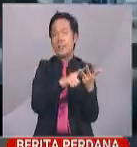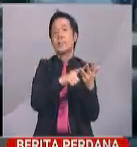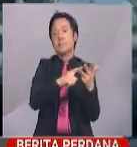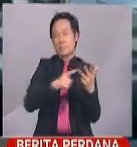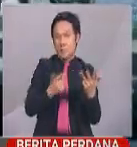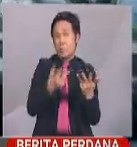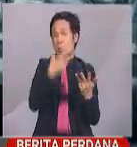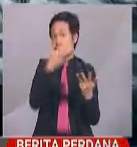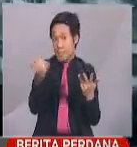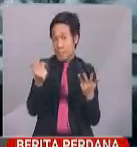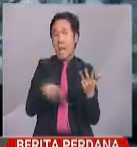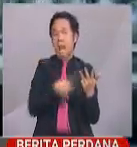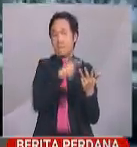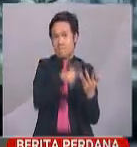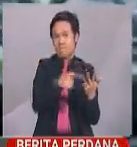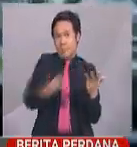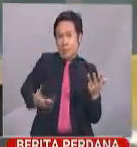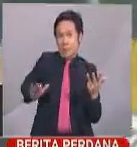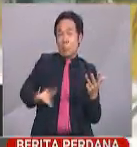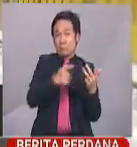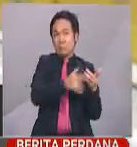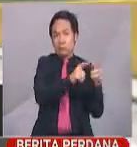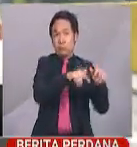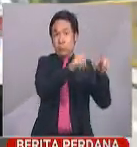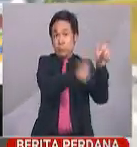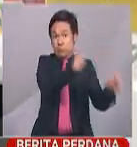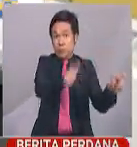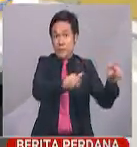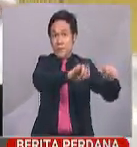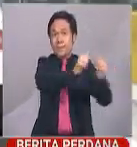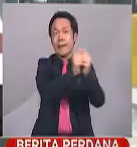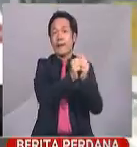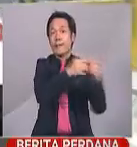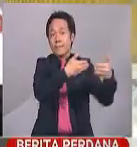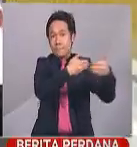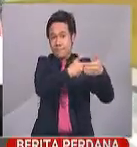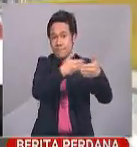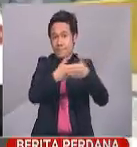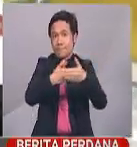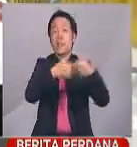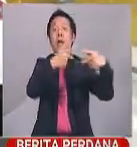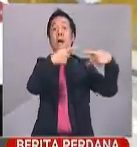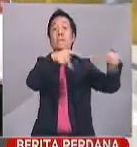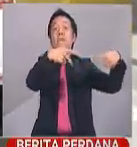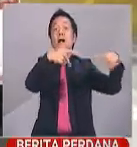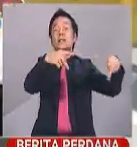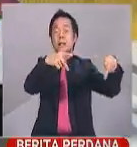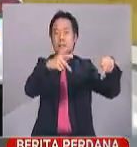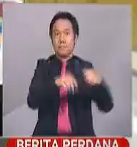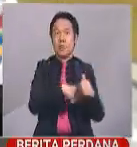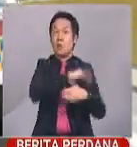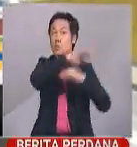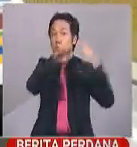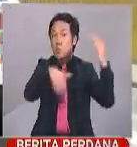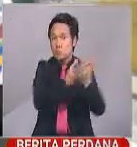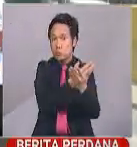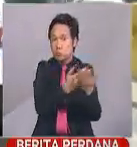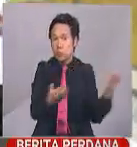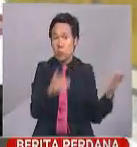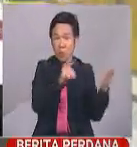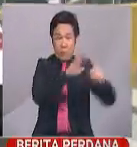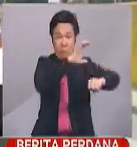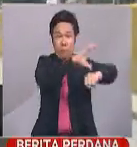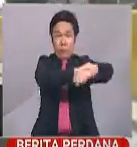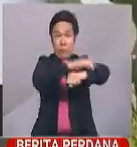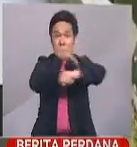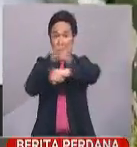didapati tinggal dan bekerja di kawasan sekitar pasar borong berdasarkan tinjauan ke lokasi itu semua warga asing